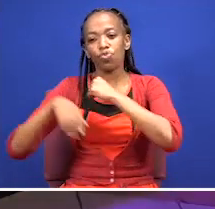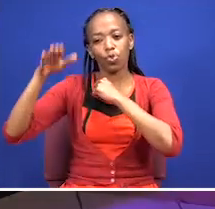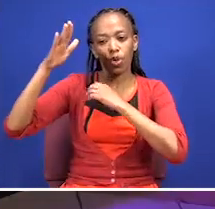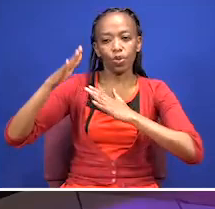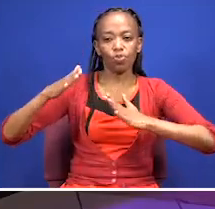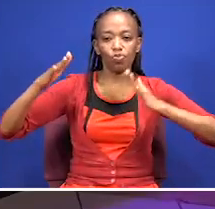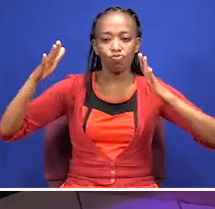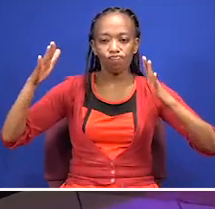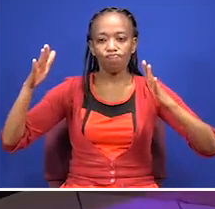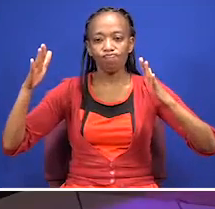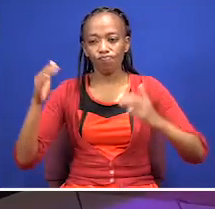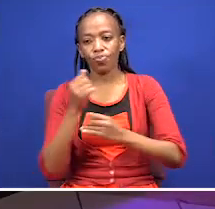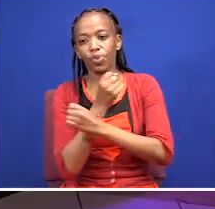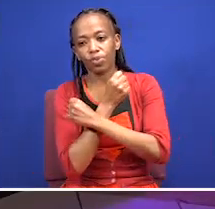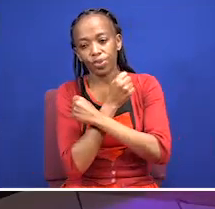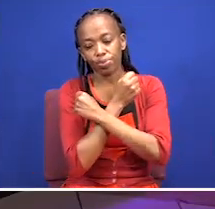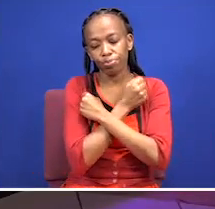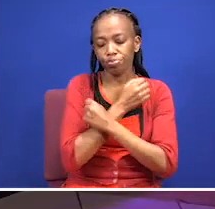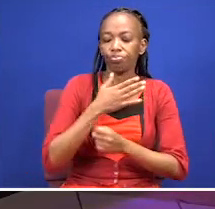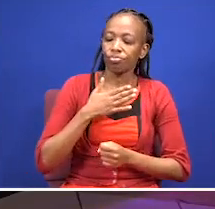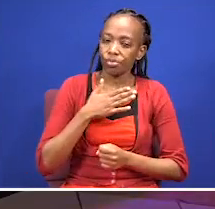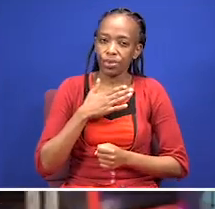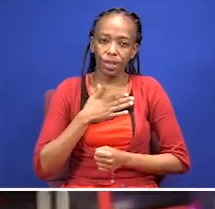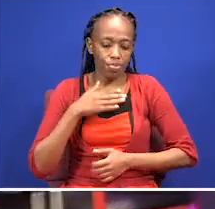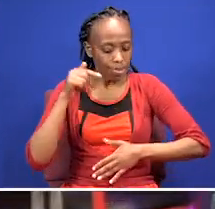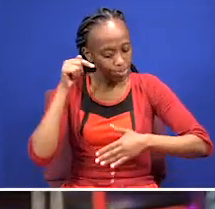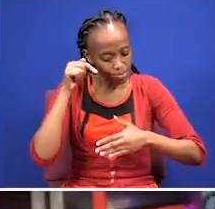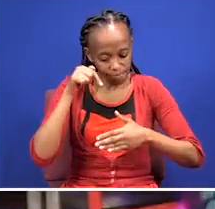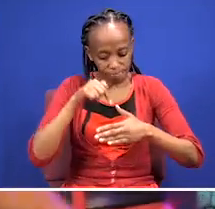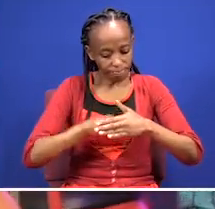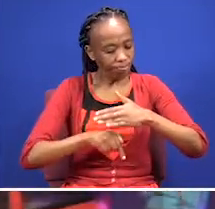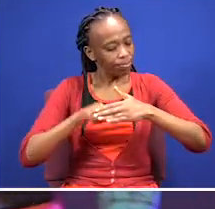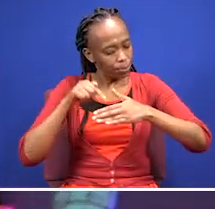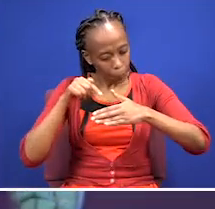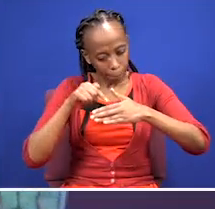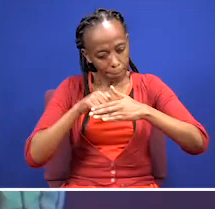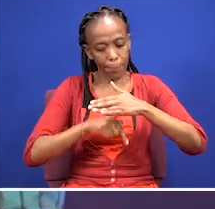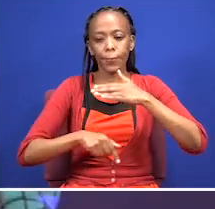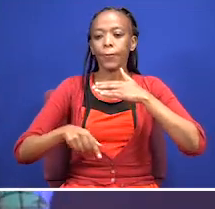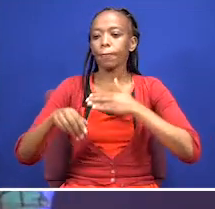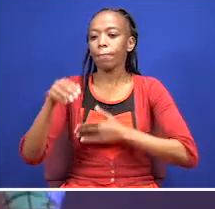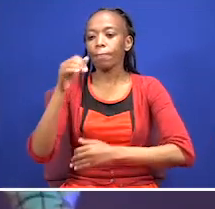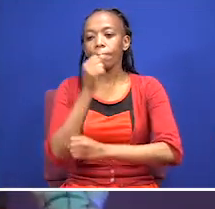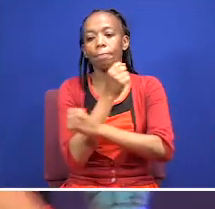lako nataka nizame nizame